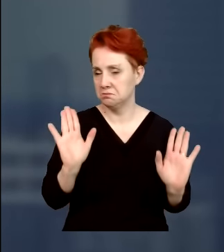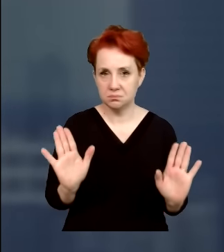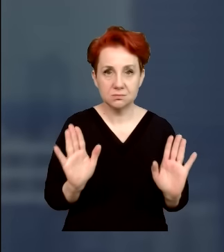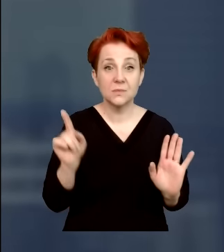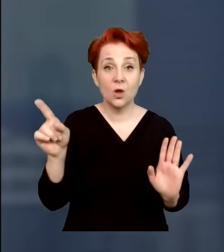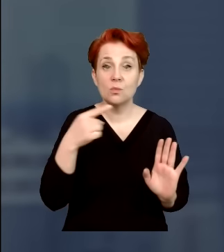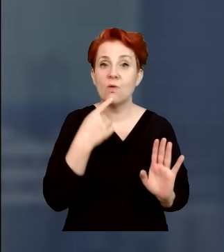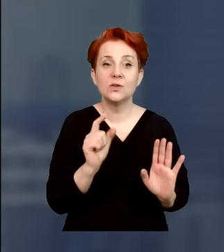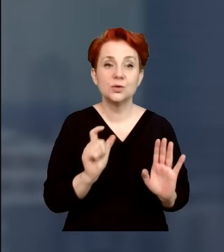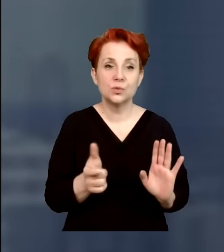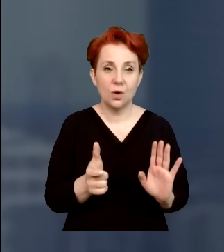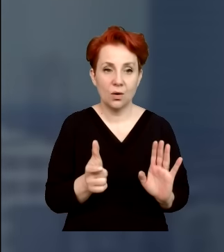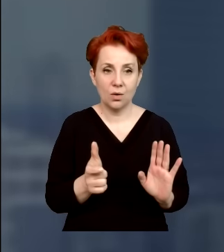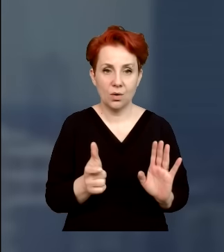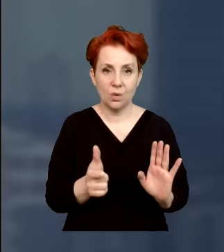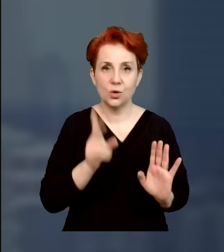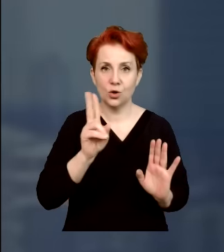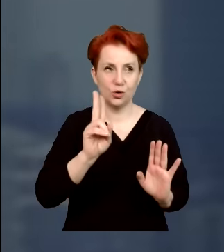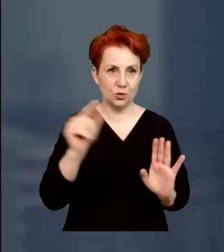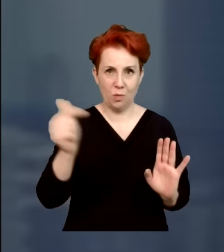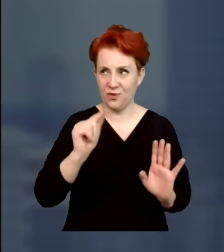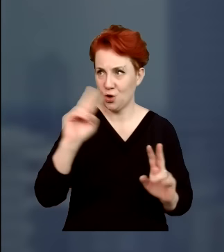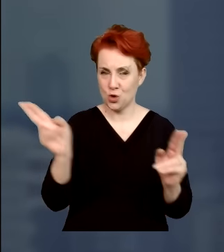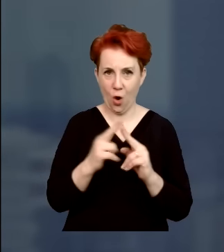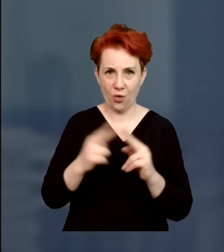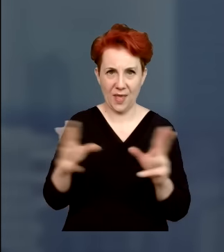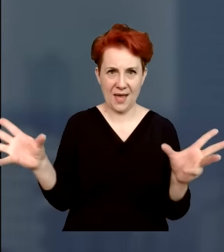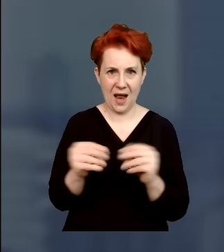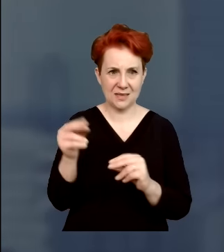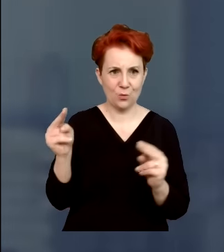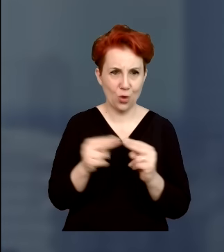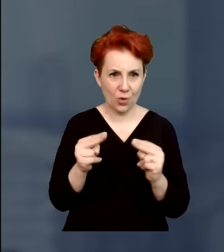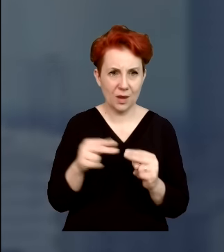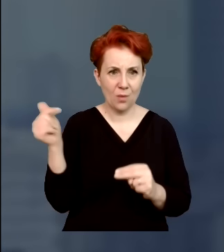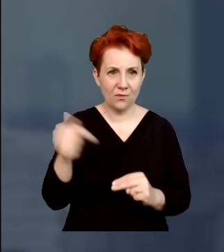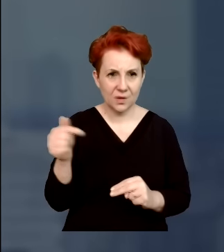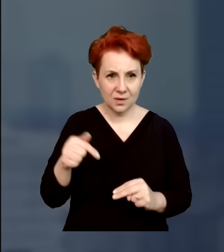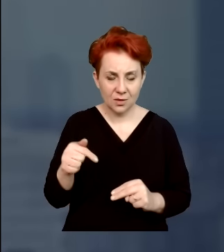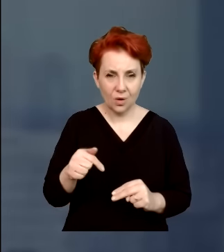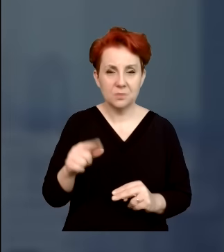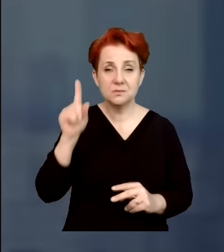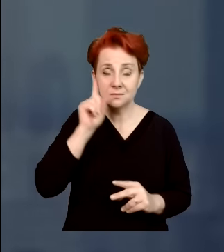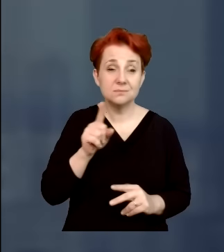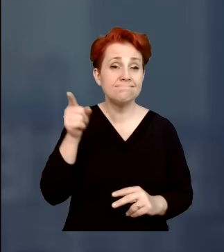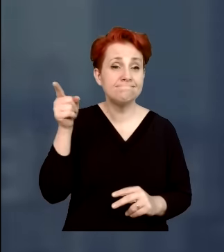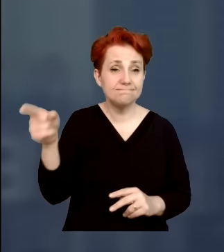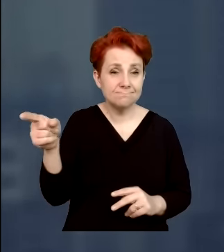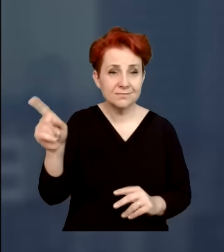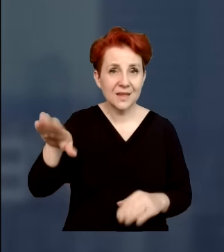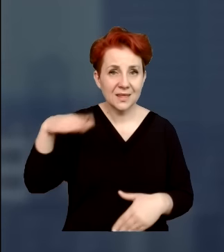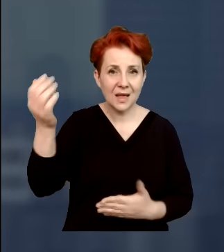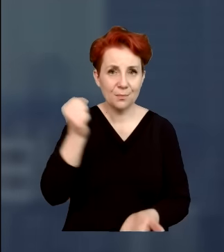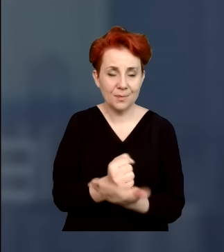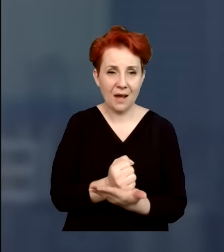powiedział, że no, ktoś strona. Powinien się był z nim skontaktować przede wszystkim. I rzeczywiście on, no, dać mu prawo